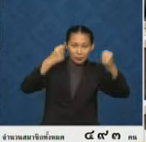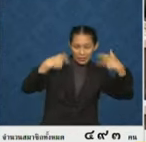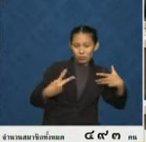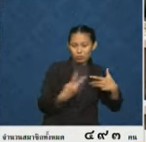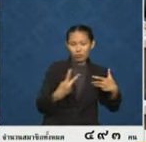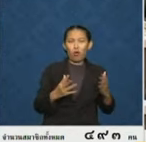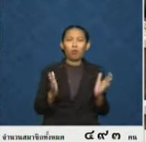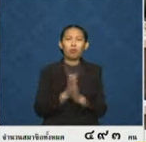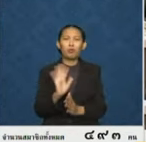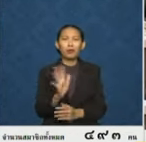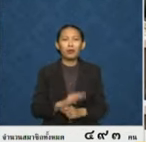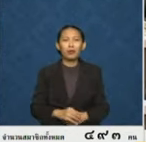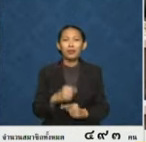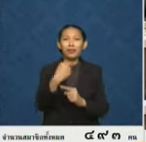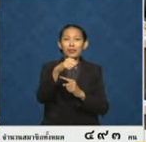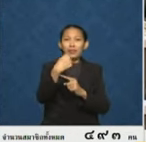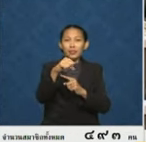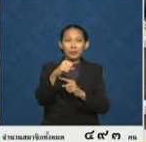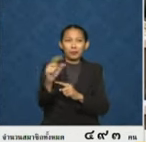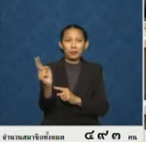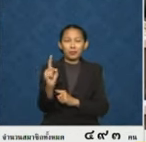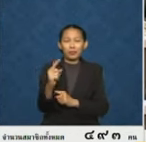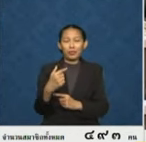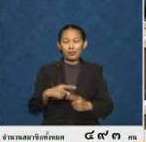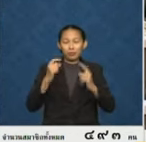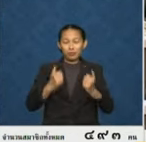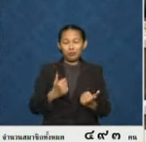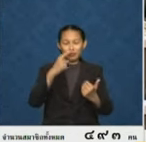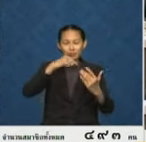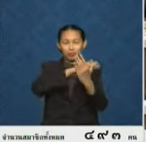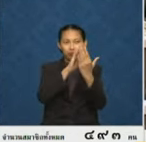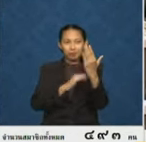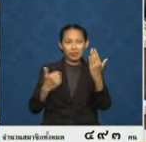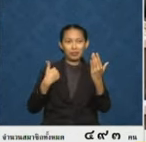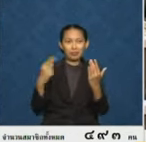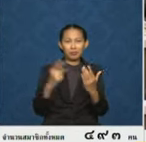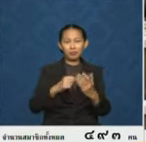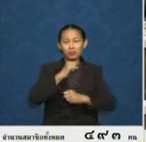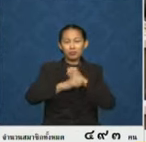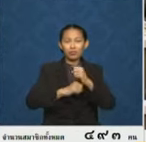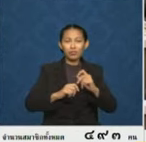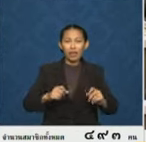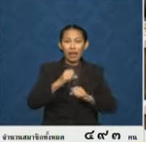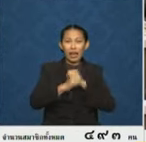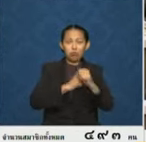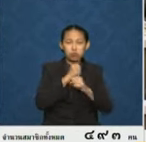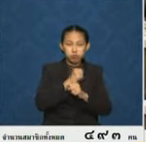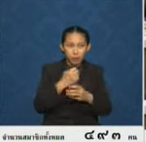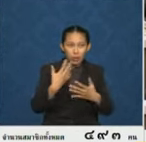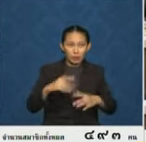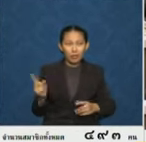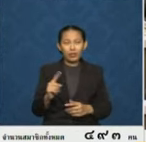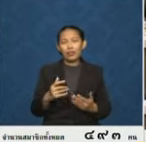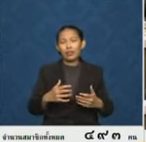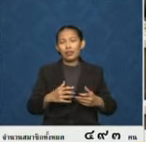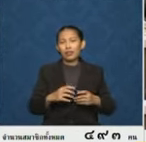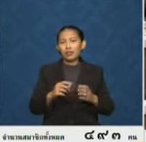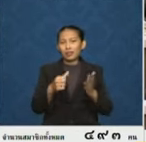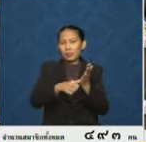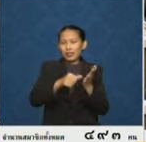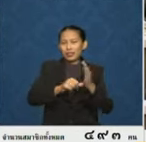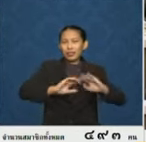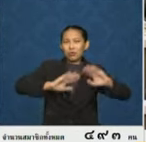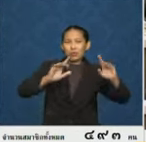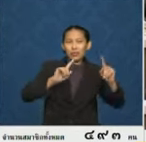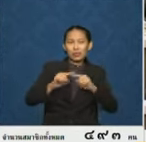ชนอีก 1ใบยักษต่างหากครับ 10ครับขอเนื่องจากประเทศไทยเข้าสู่สังคมสูงวัยแล้วก็ขอให้กระทรวงการคลังพิจารณายกเว้น vitหรือทำระบบคืนภาษี V